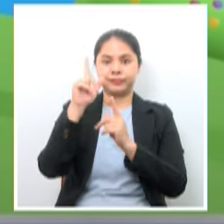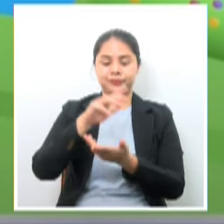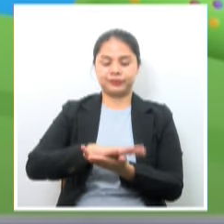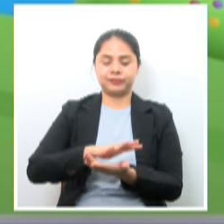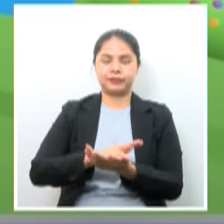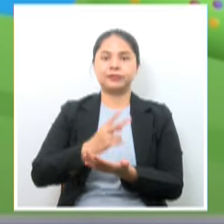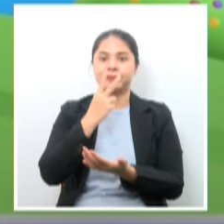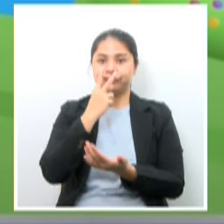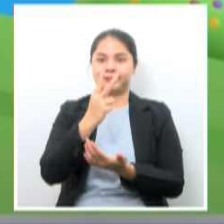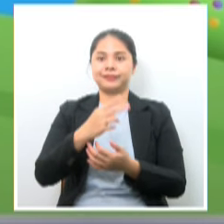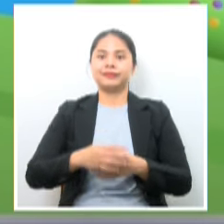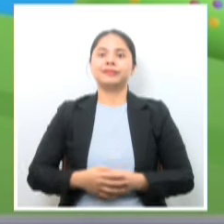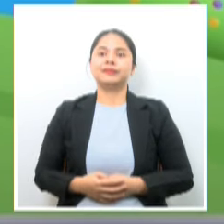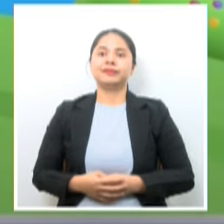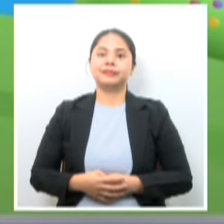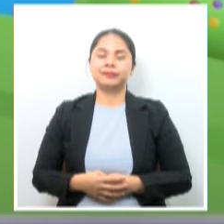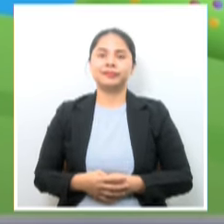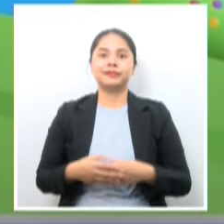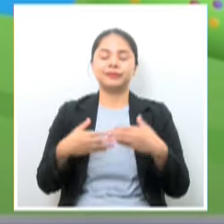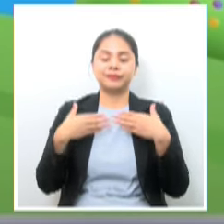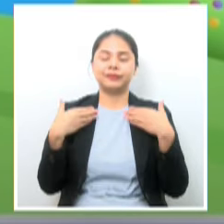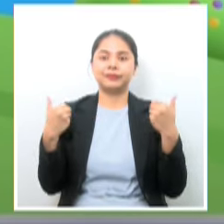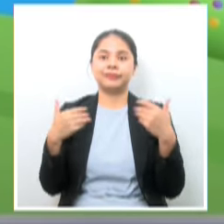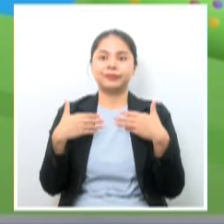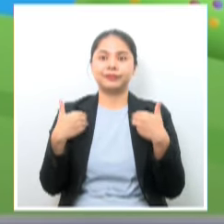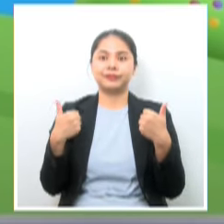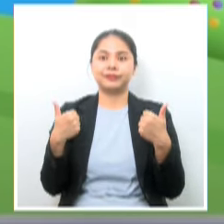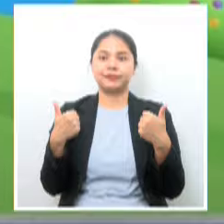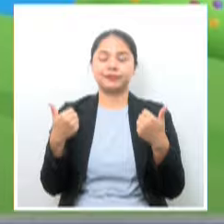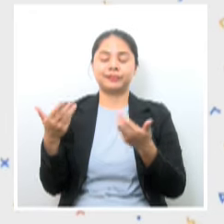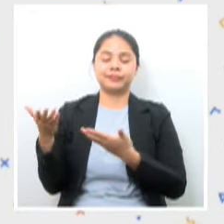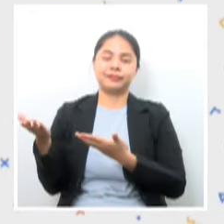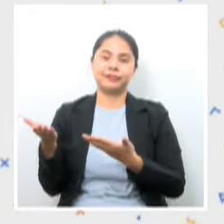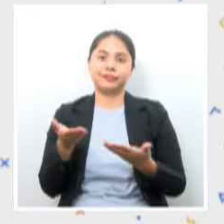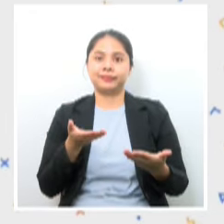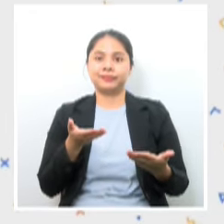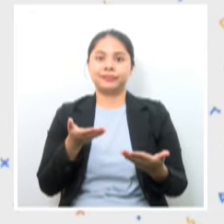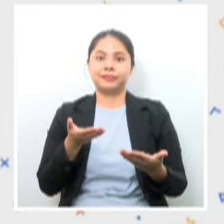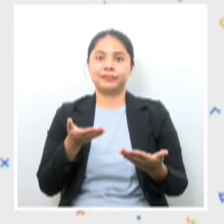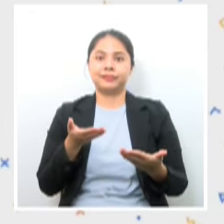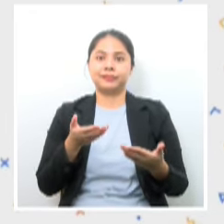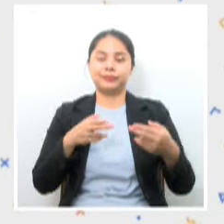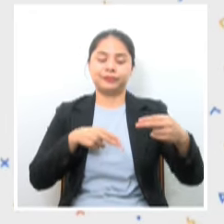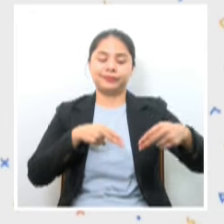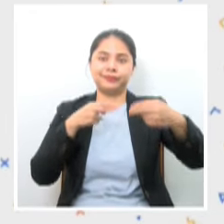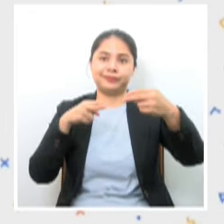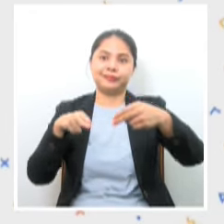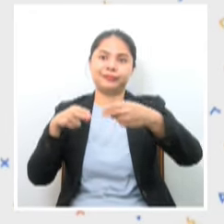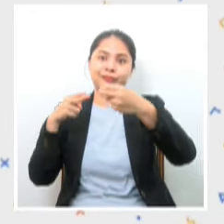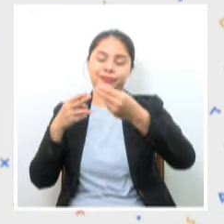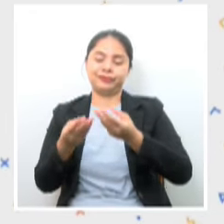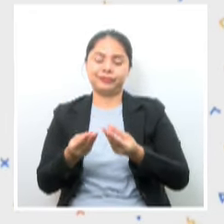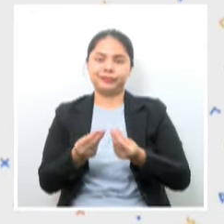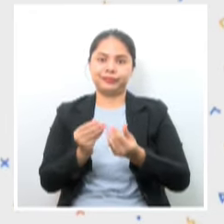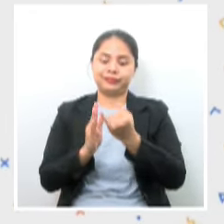ทราบโดยทั่วกันนะครับแต่เป็นที่น่ายินดีว่าวันนี้ผมได้เรียนเชิญนะครับผู้ร่วมรายการที่อยู่ต่างเขตพื้นที่